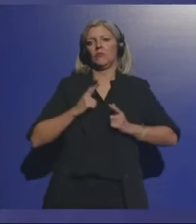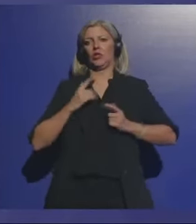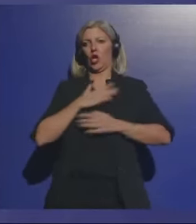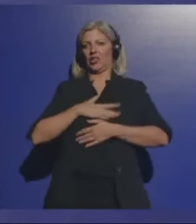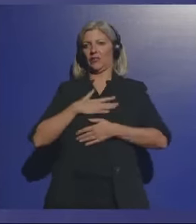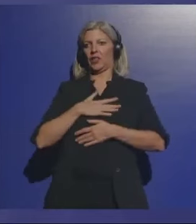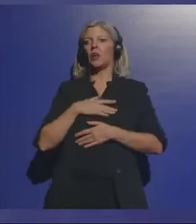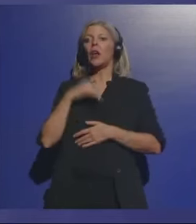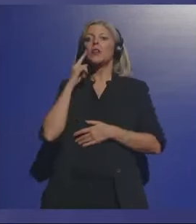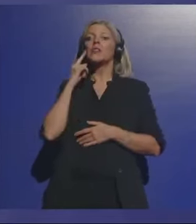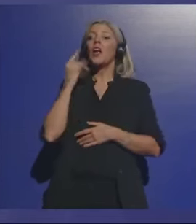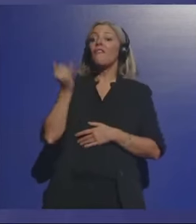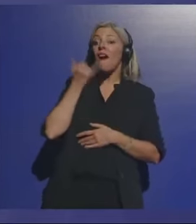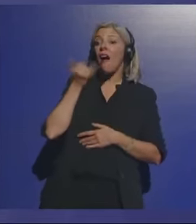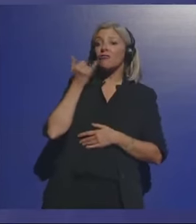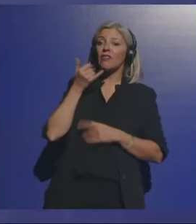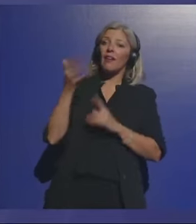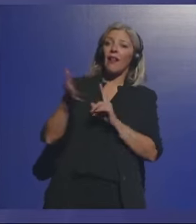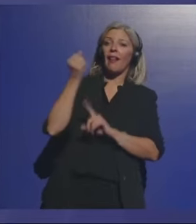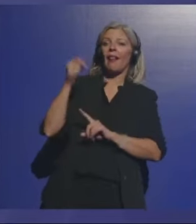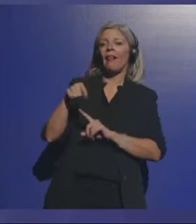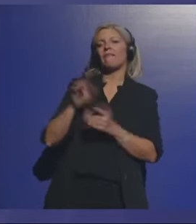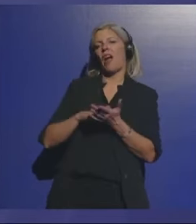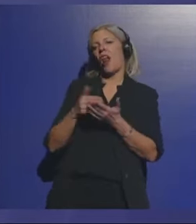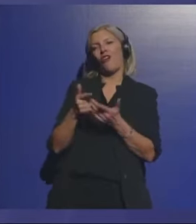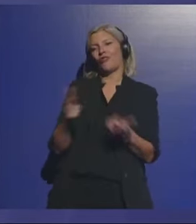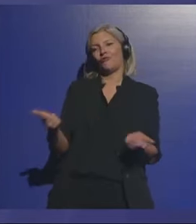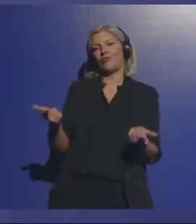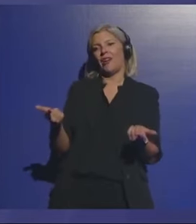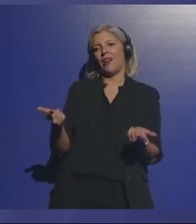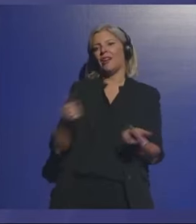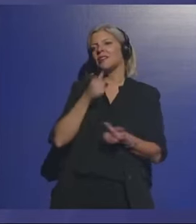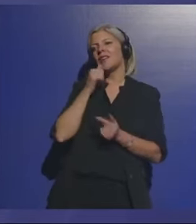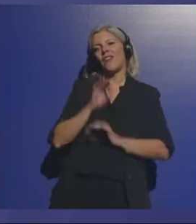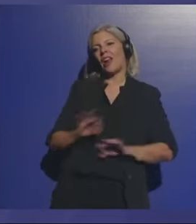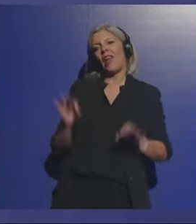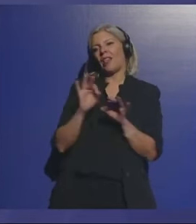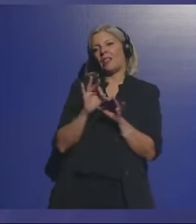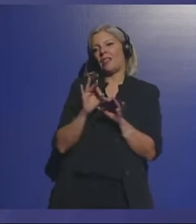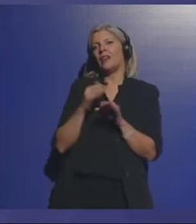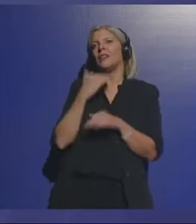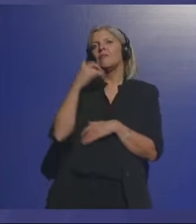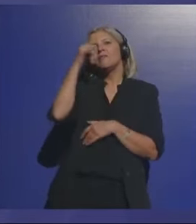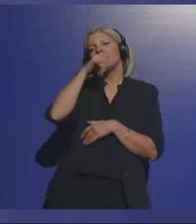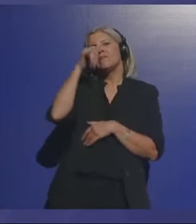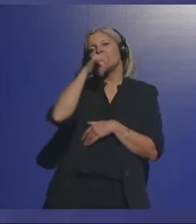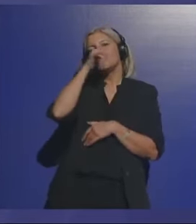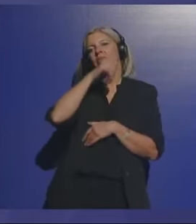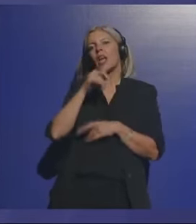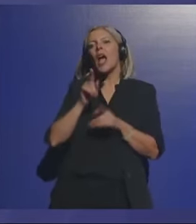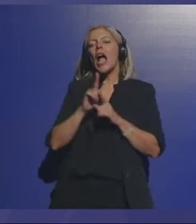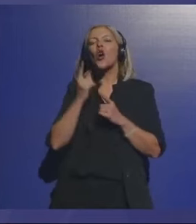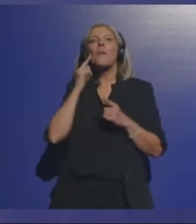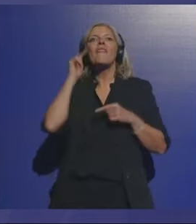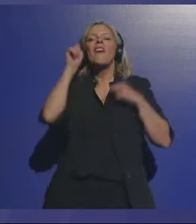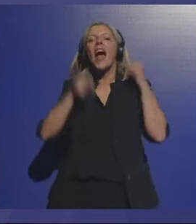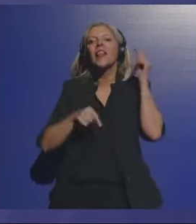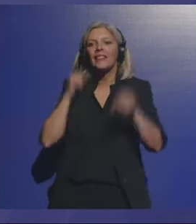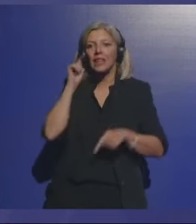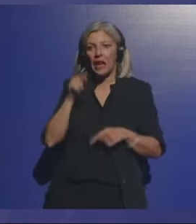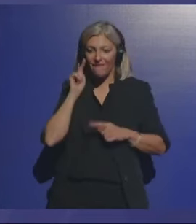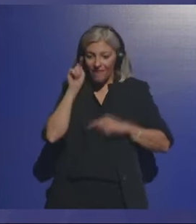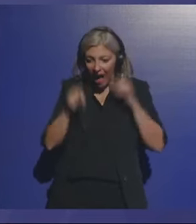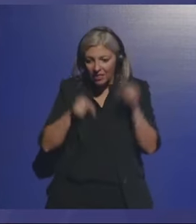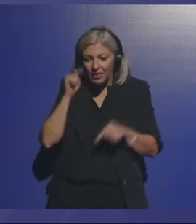senza fare nessuna fatica queste cose non hanno nessun valore non servono a niente non ce ne rendiamo nemmeno conto e l'immensa fa fatica che facciamo per